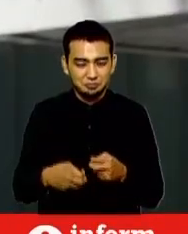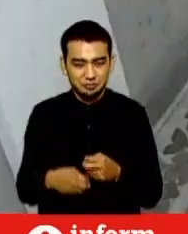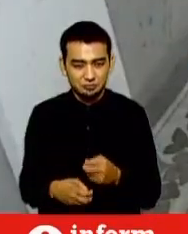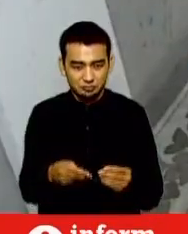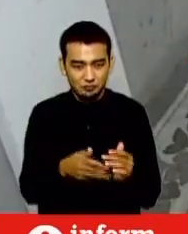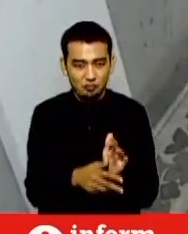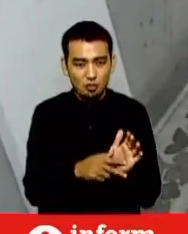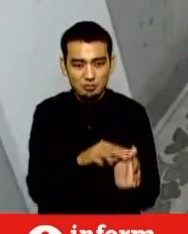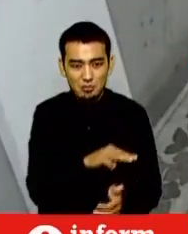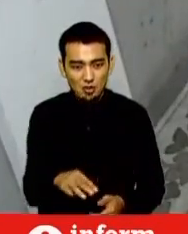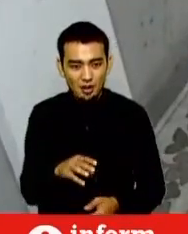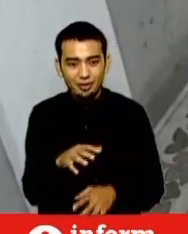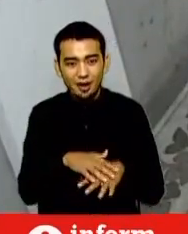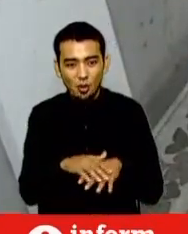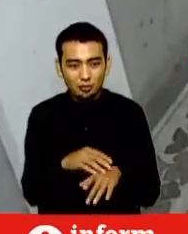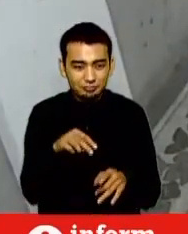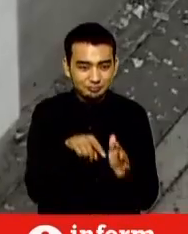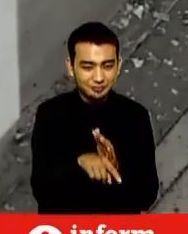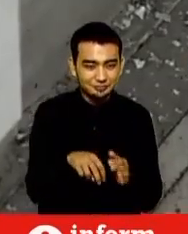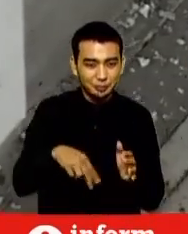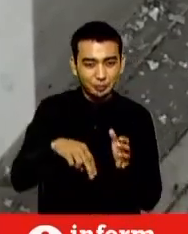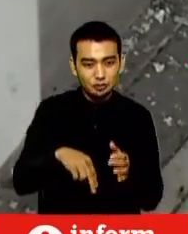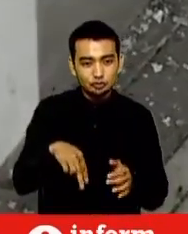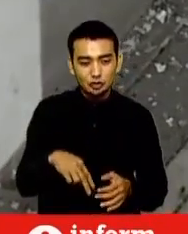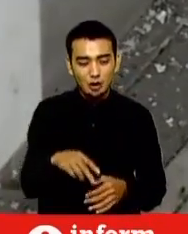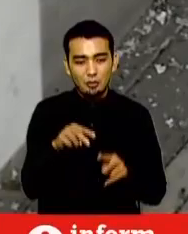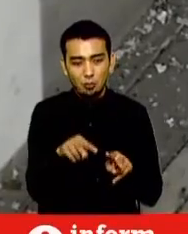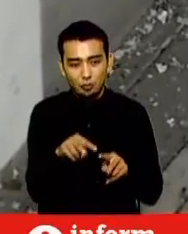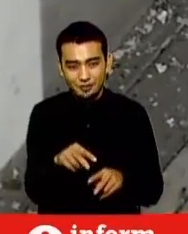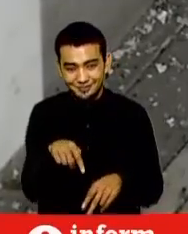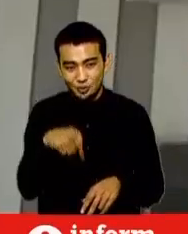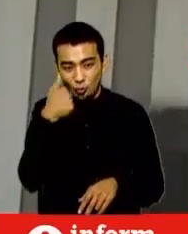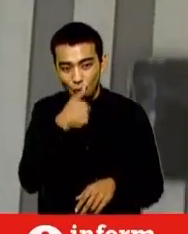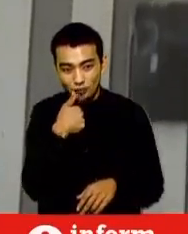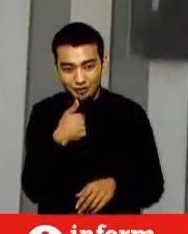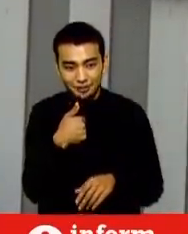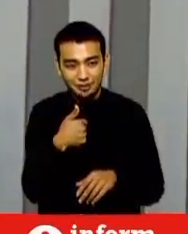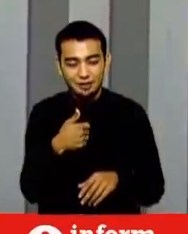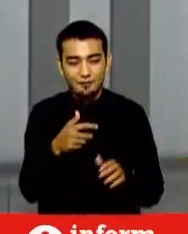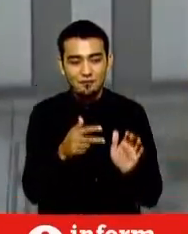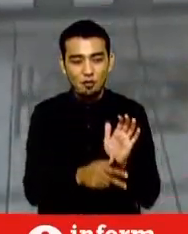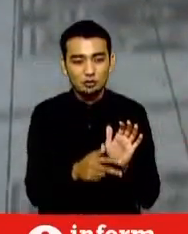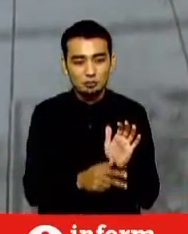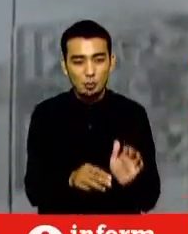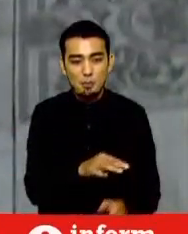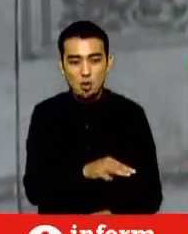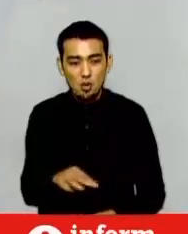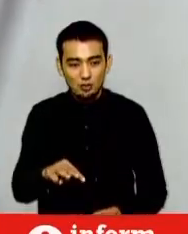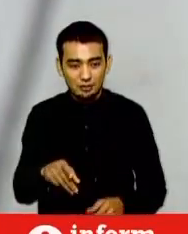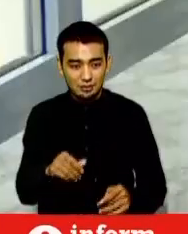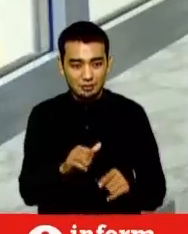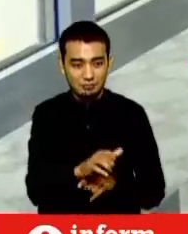сұрақсы, халық кірмейтін смарт аялдамаларды күтіп ұстауға тек биылғы жылдың өзіне 80 миллион теңге бөлінген.